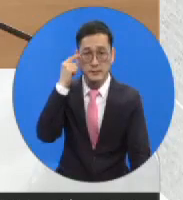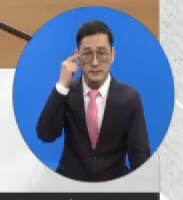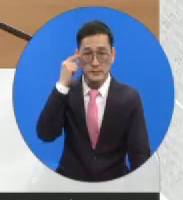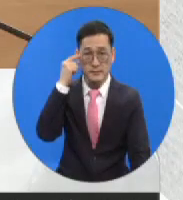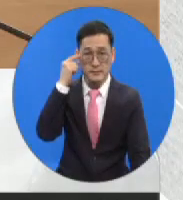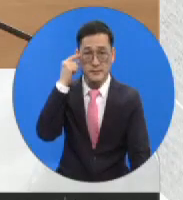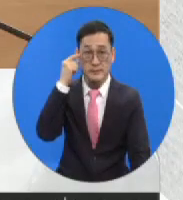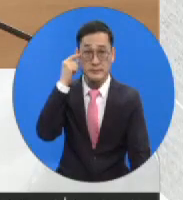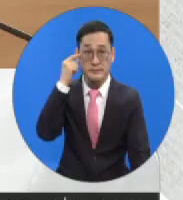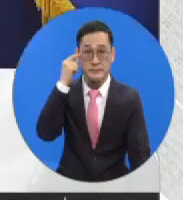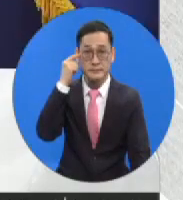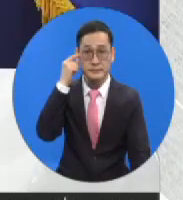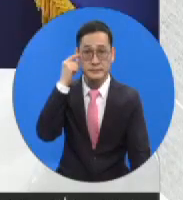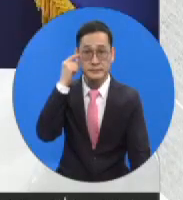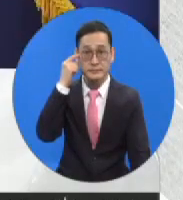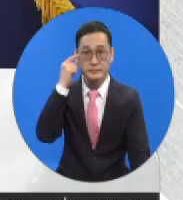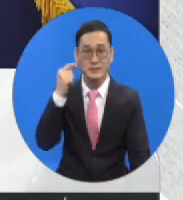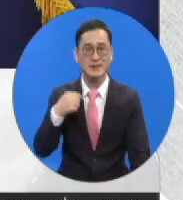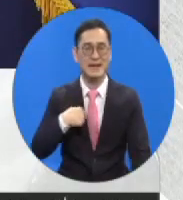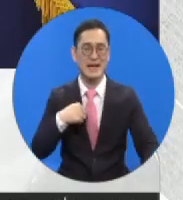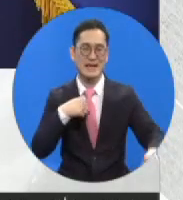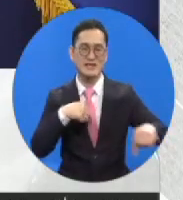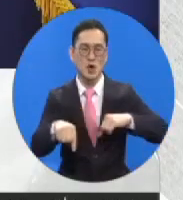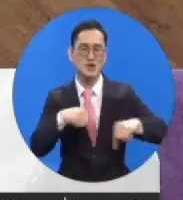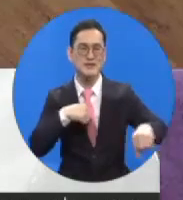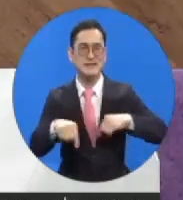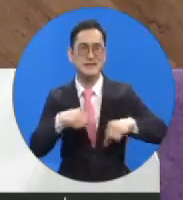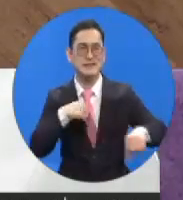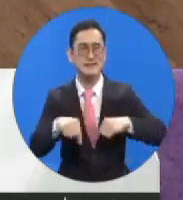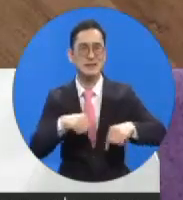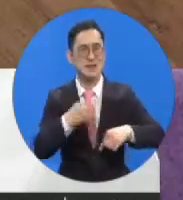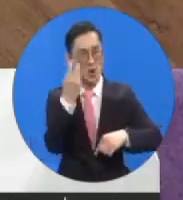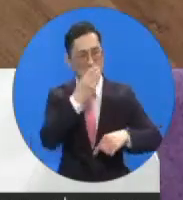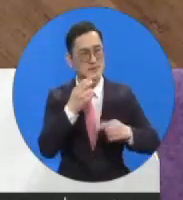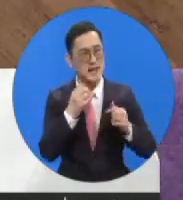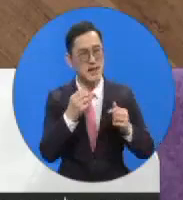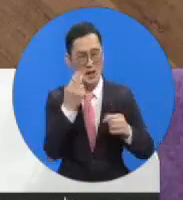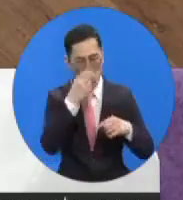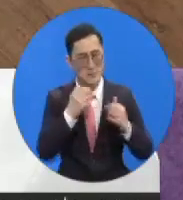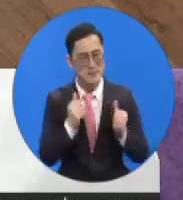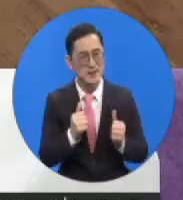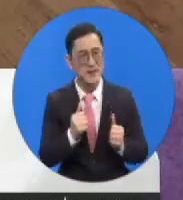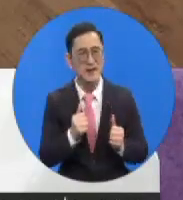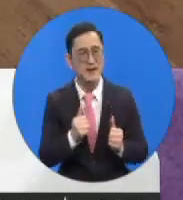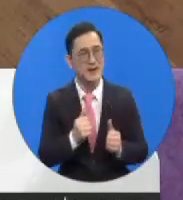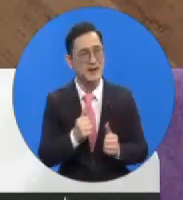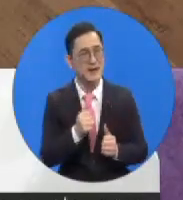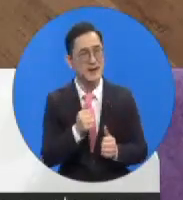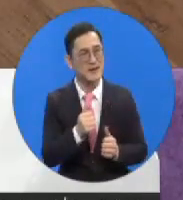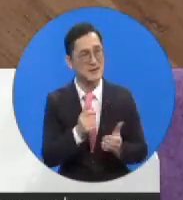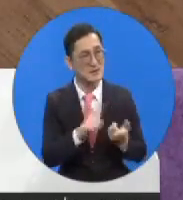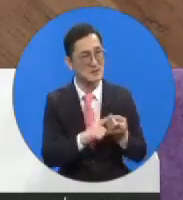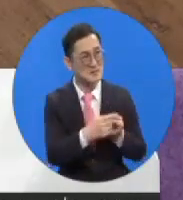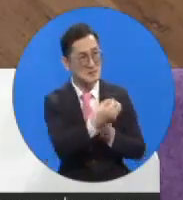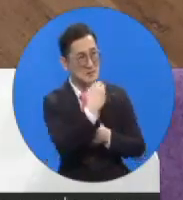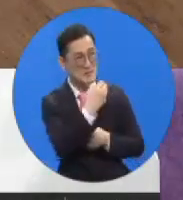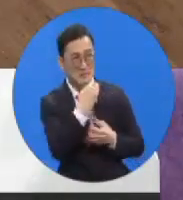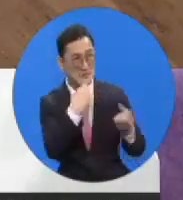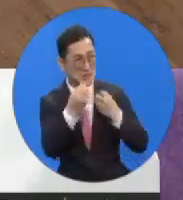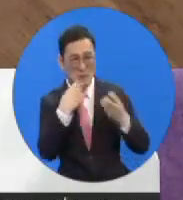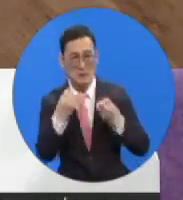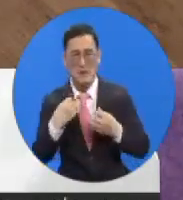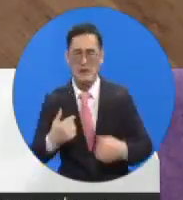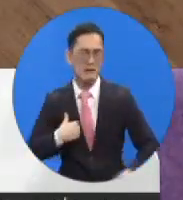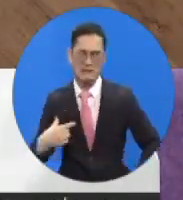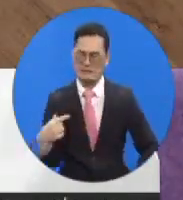저는 나는 정치검사 되기 싫다는 거예요. 결론이 어떻게 나든 간에 자기는 정치검사가 될 수밖에 없고 자기가